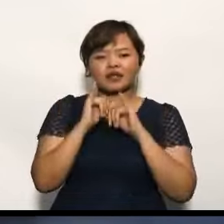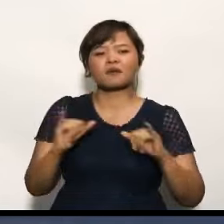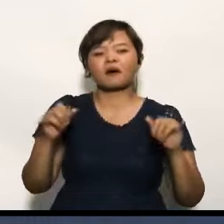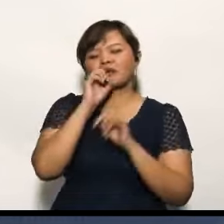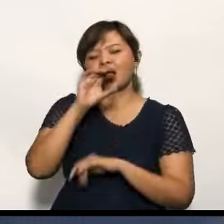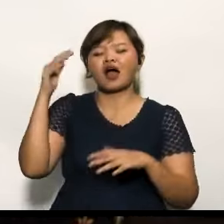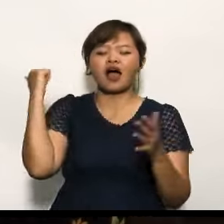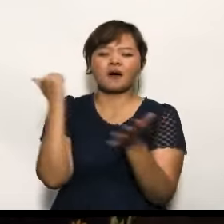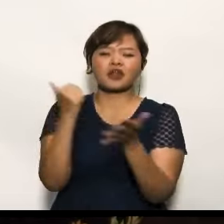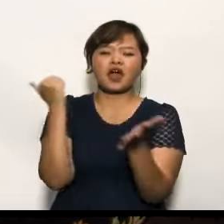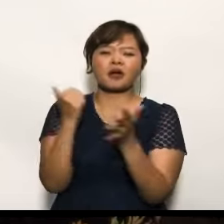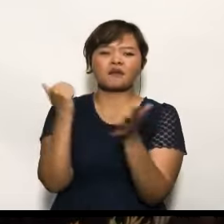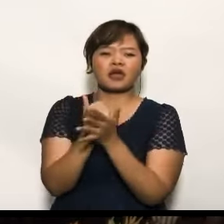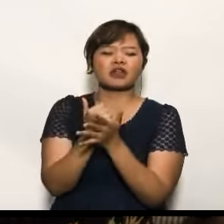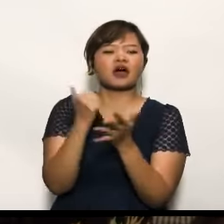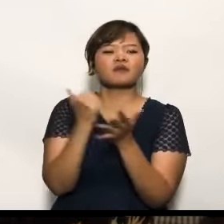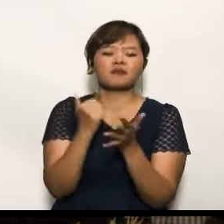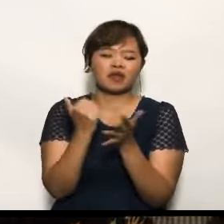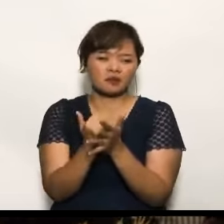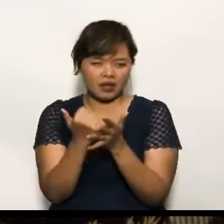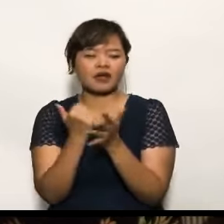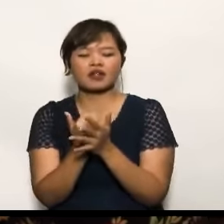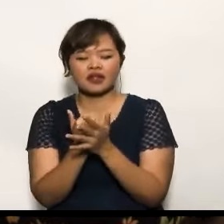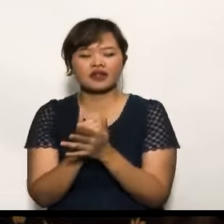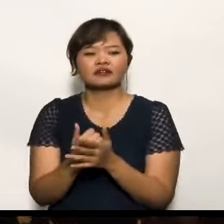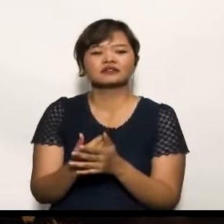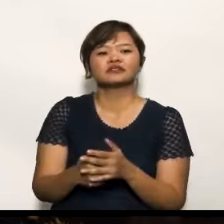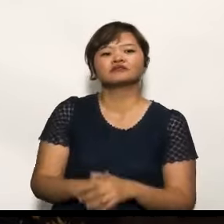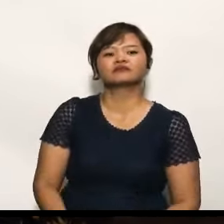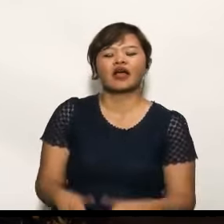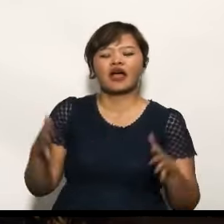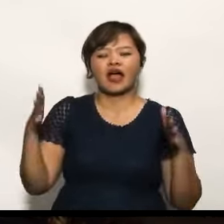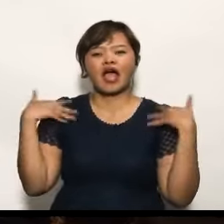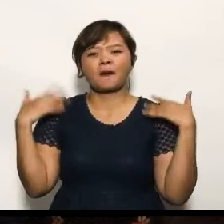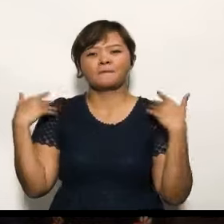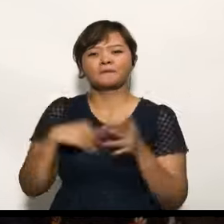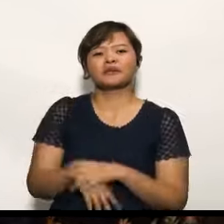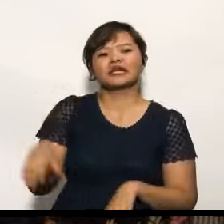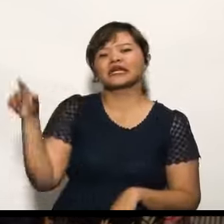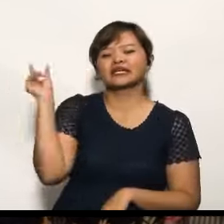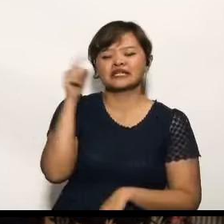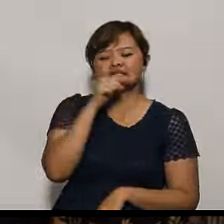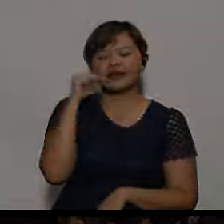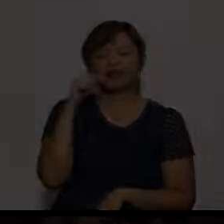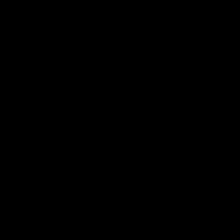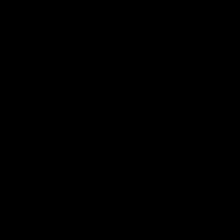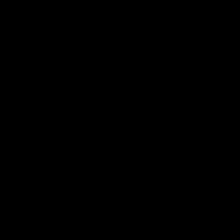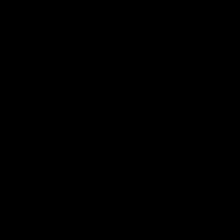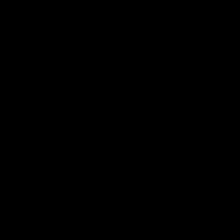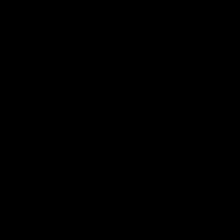amin, amin, amin. Praise God. Don't go home just yet. Have an eye care. Happy Sunday. God bless you.